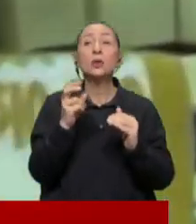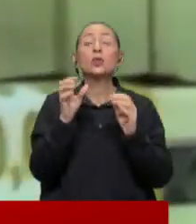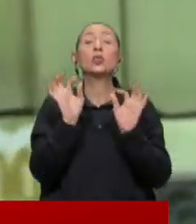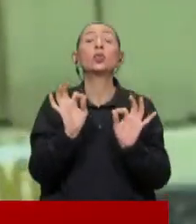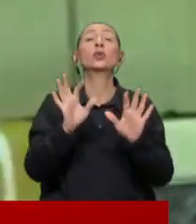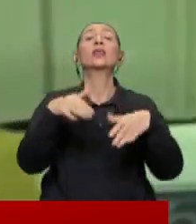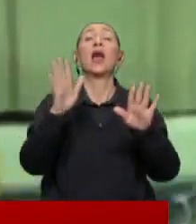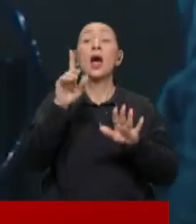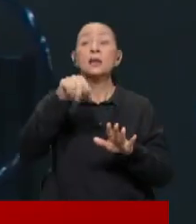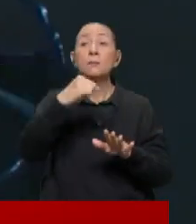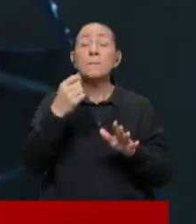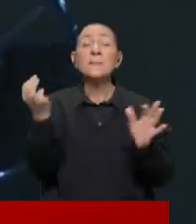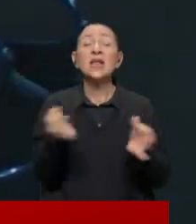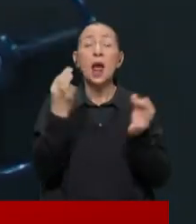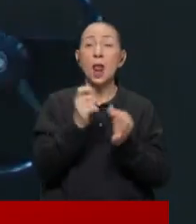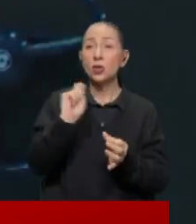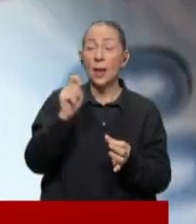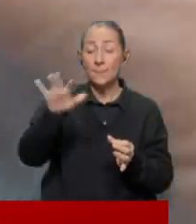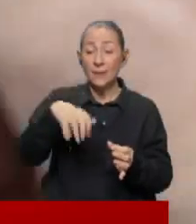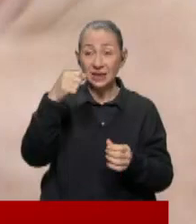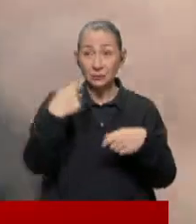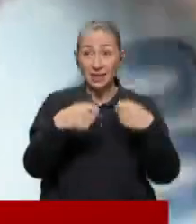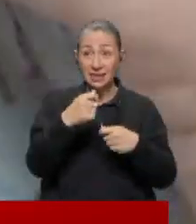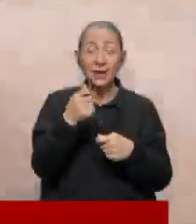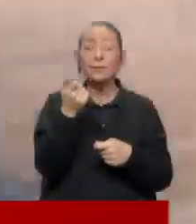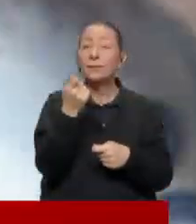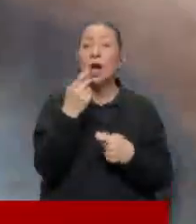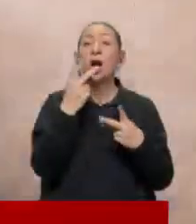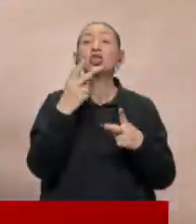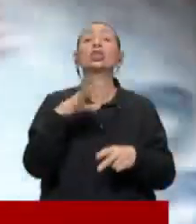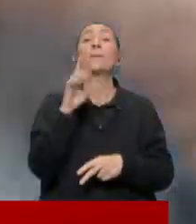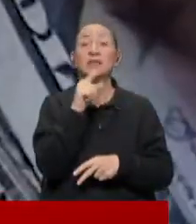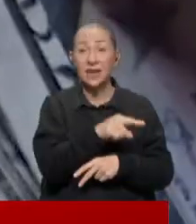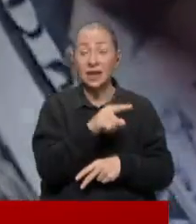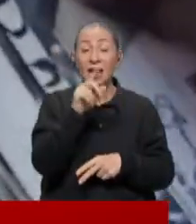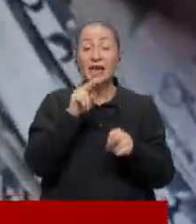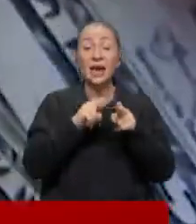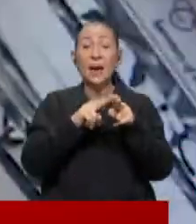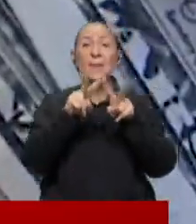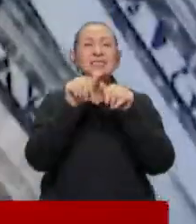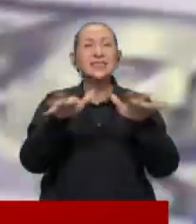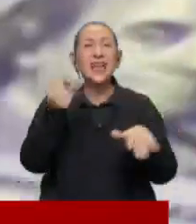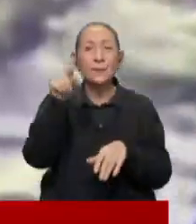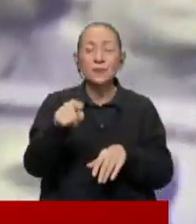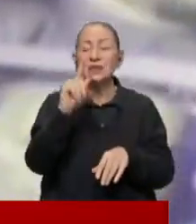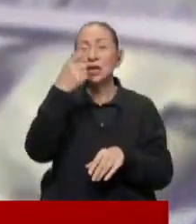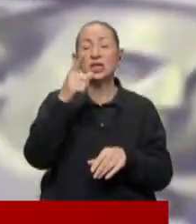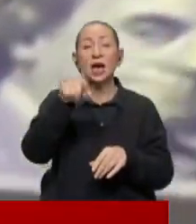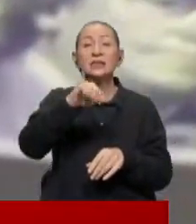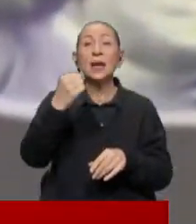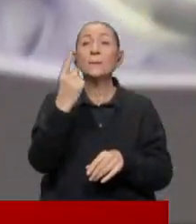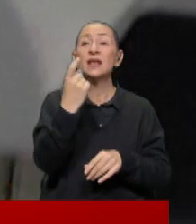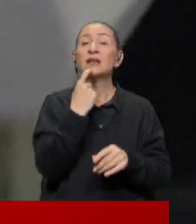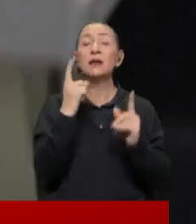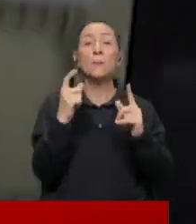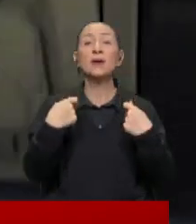gibi hazineden de milyarlar ödendi. Merkez Bankası'ndan çıkan miktar açıklanmazken kur korumalı mevduatın sadece hazineye bir